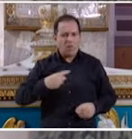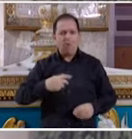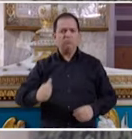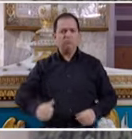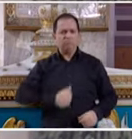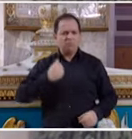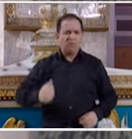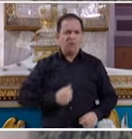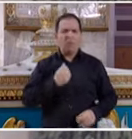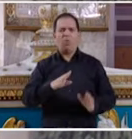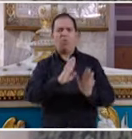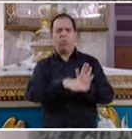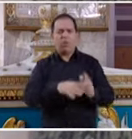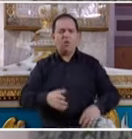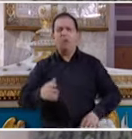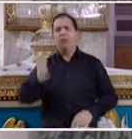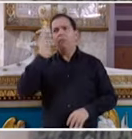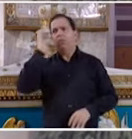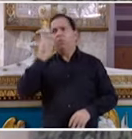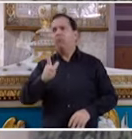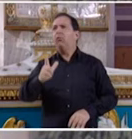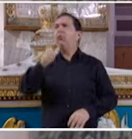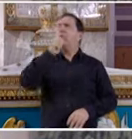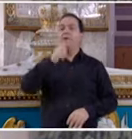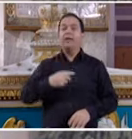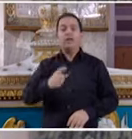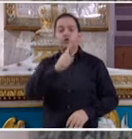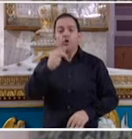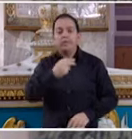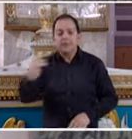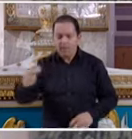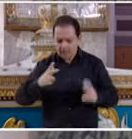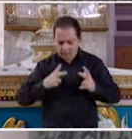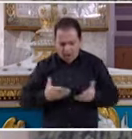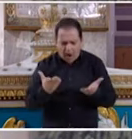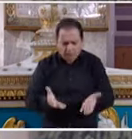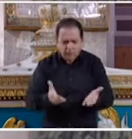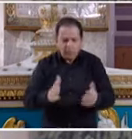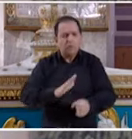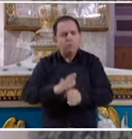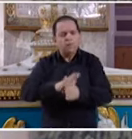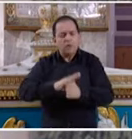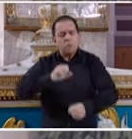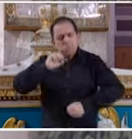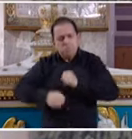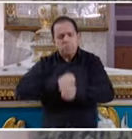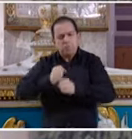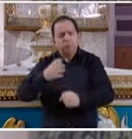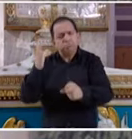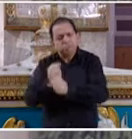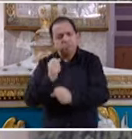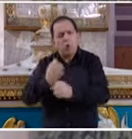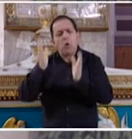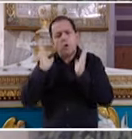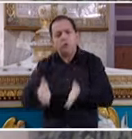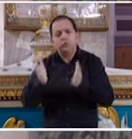υπερφύαλος και να βαριέσαι. Ζωή είναι να είσαι ευχαριστημένος με ό,τι έχεις και να παλεύεις τίμια για το καλύτερο,